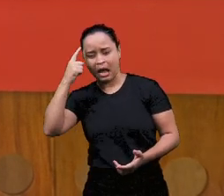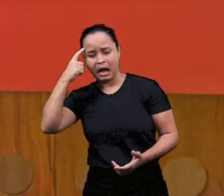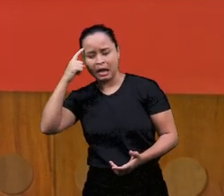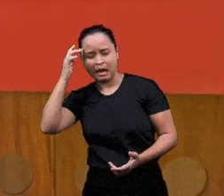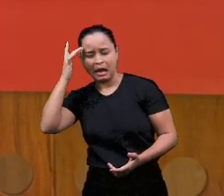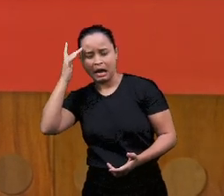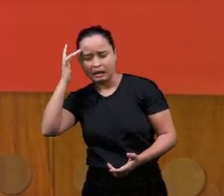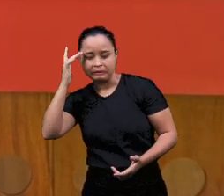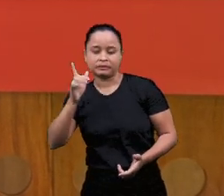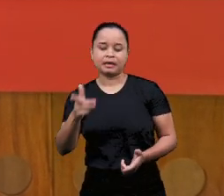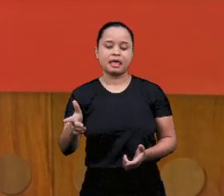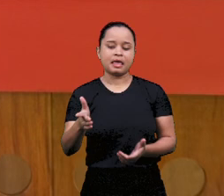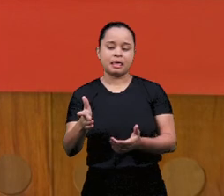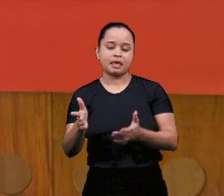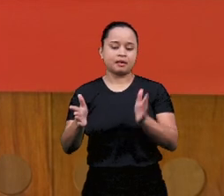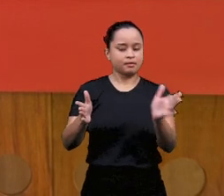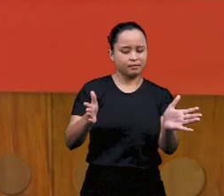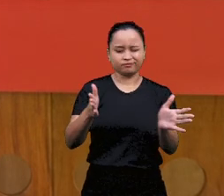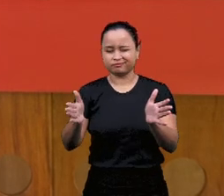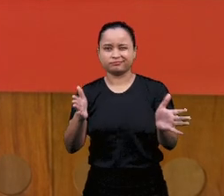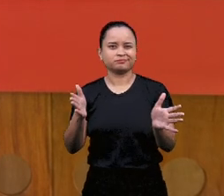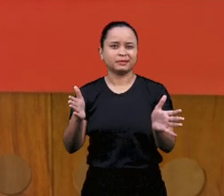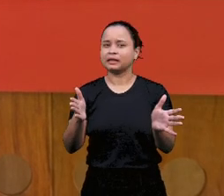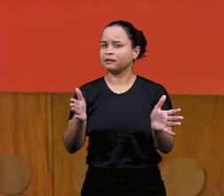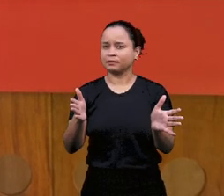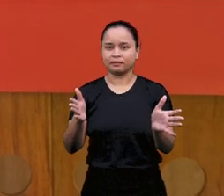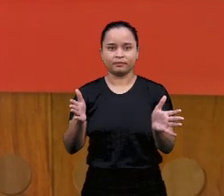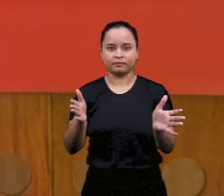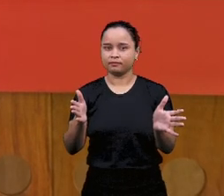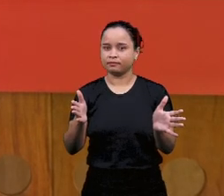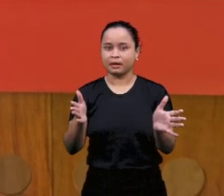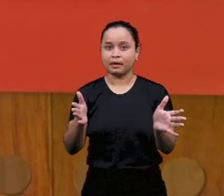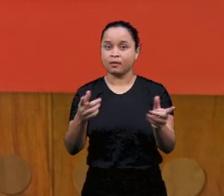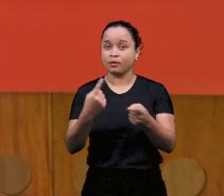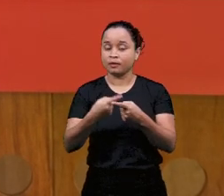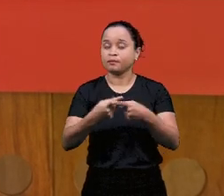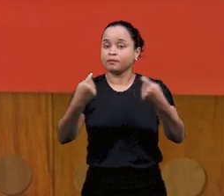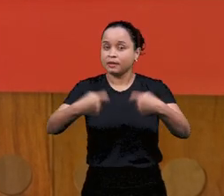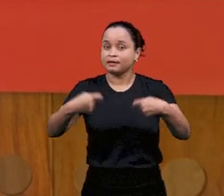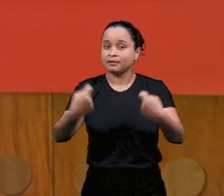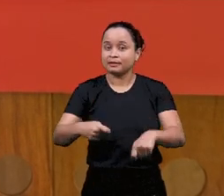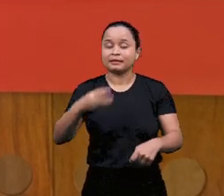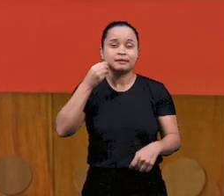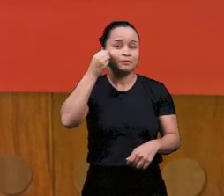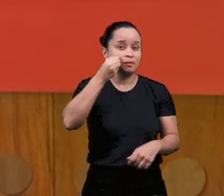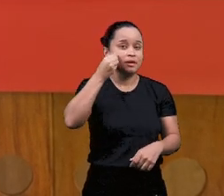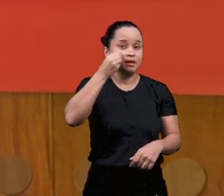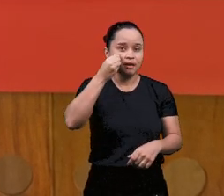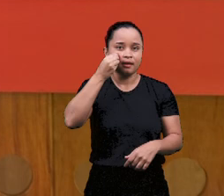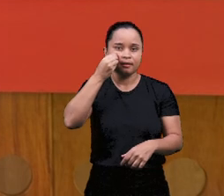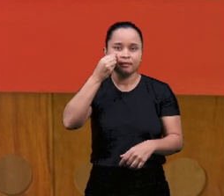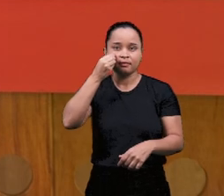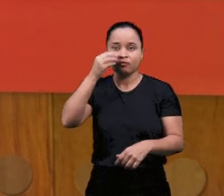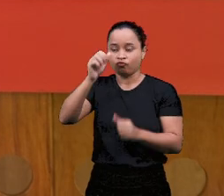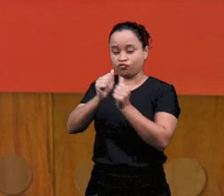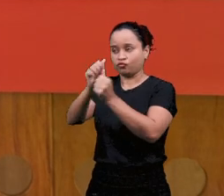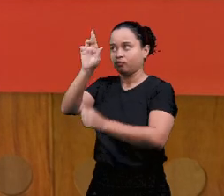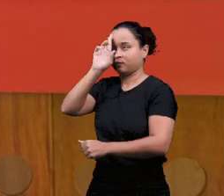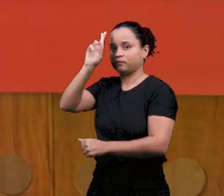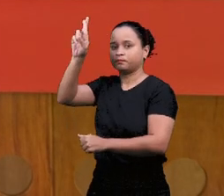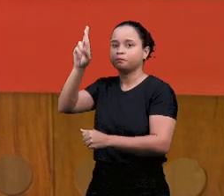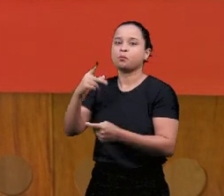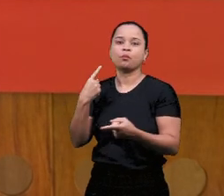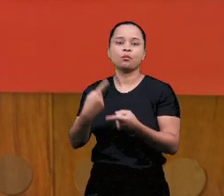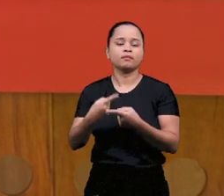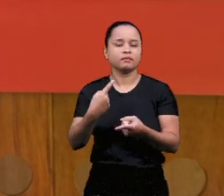est de l'autre côté. Celui qui a eu son expérience, il va garder l'expérience. Mais celui qui n'a pas eu, il va faire n'importe quelle expérience. Celui qui a